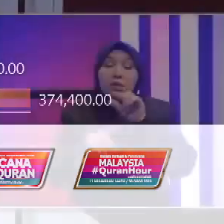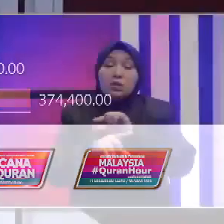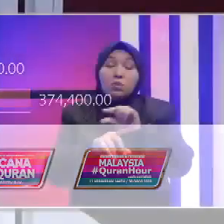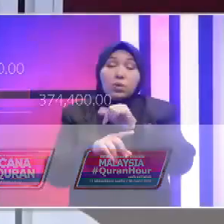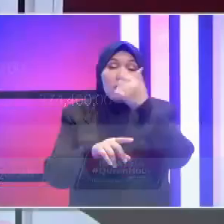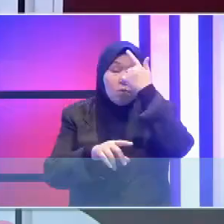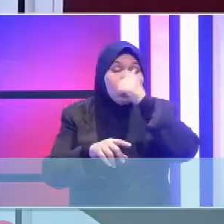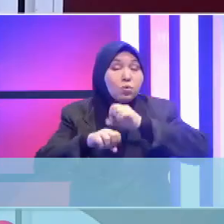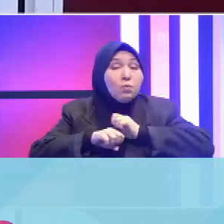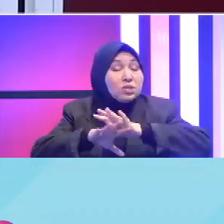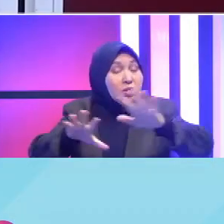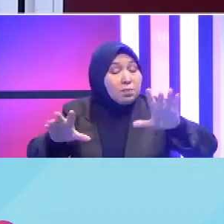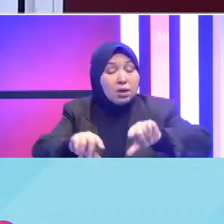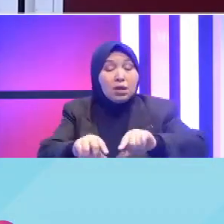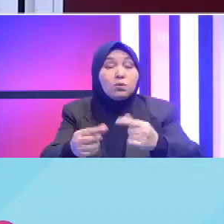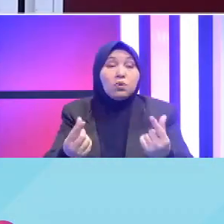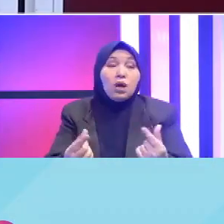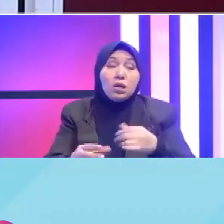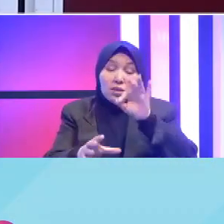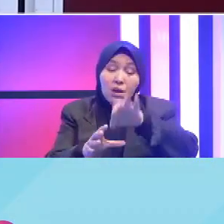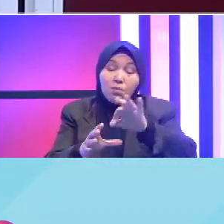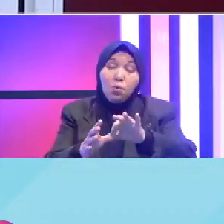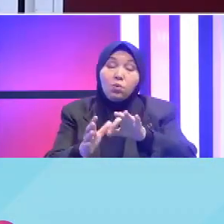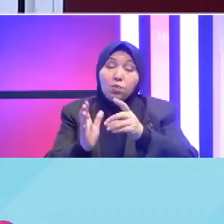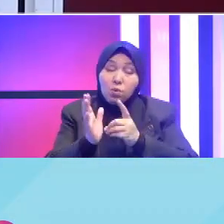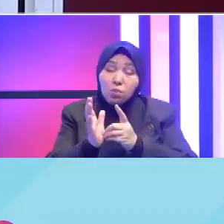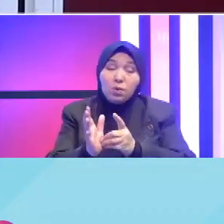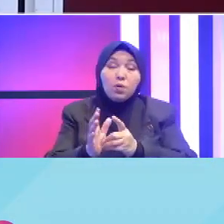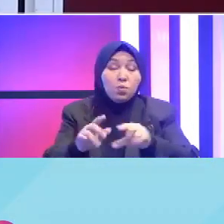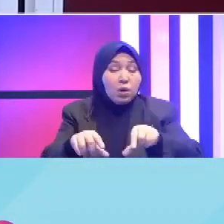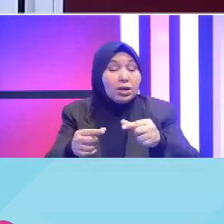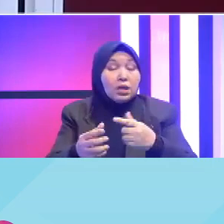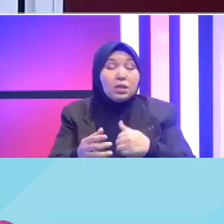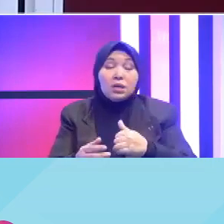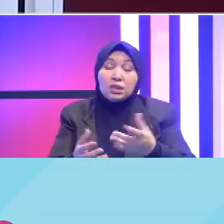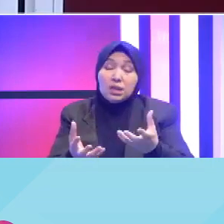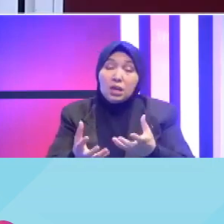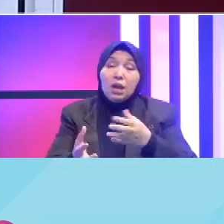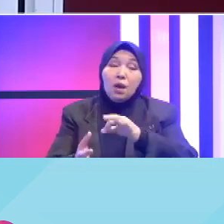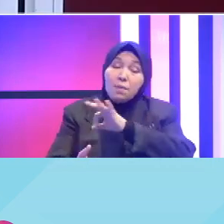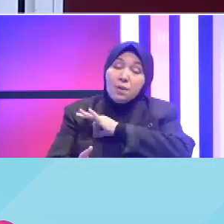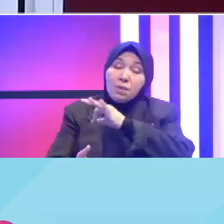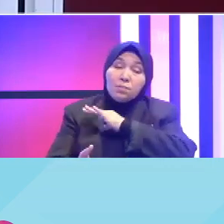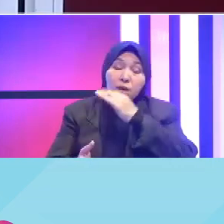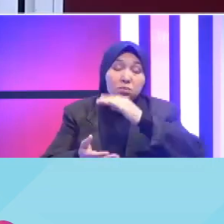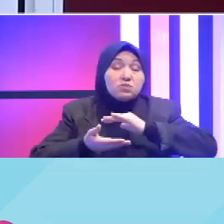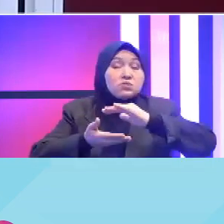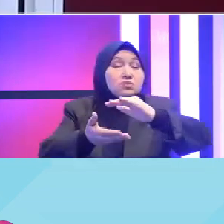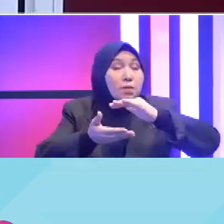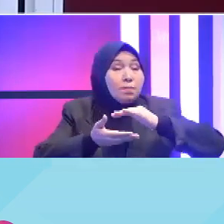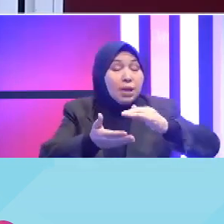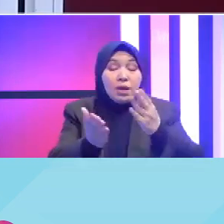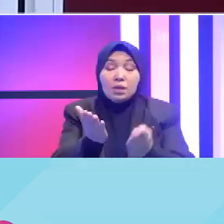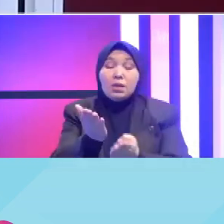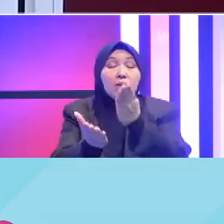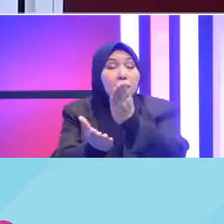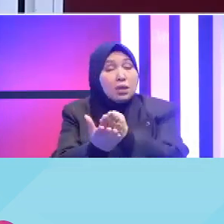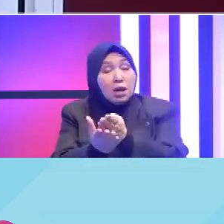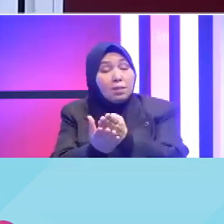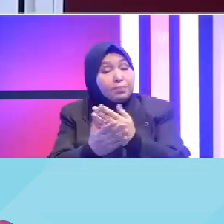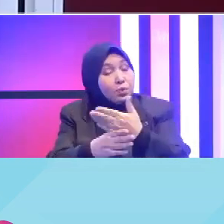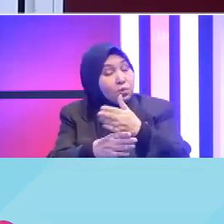kita menyebarkan Alquran tabung ke al-qur'an ini ya kita manfaatkan untuk kita sampaikan Hidayah